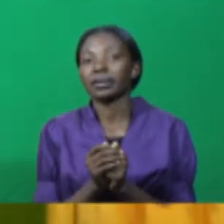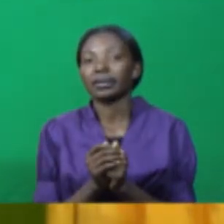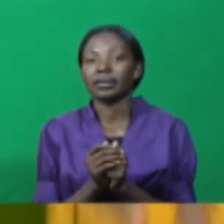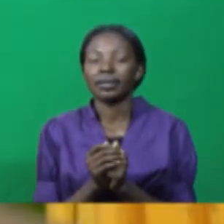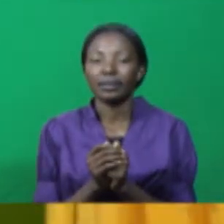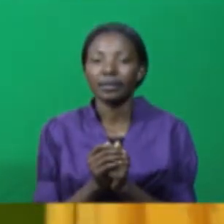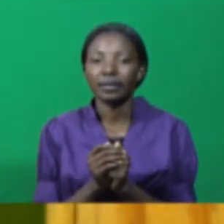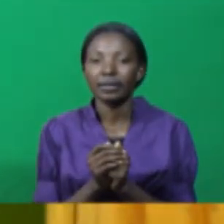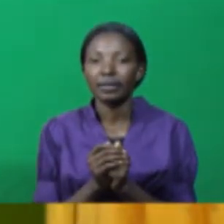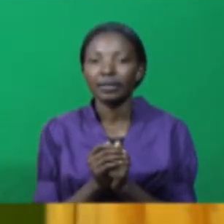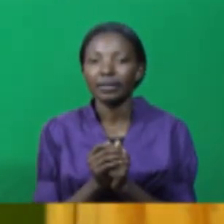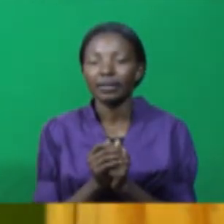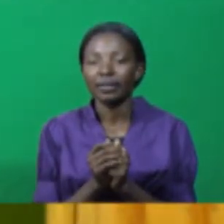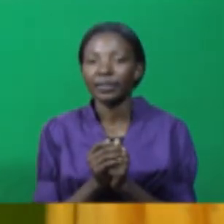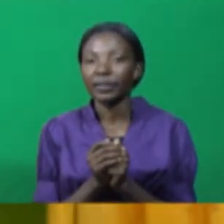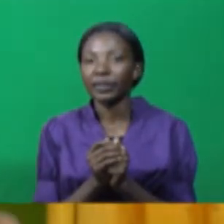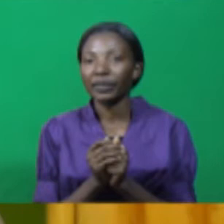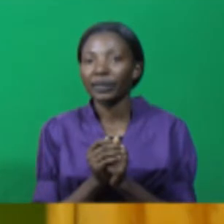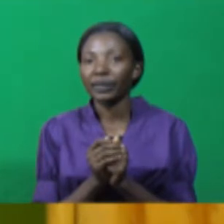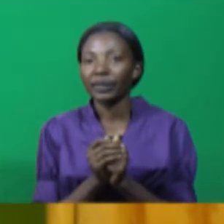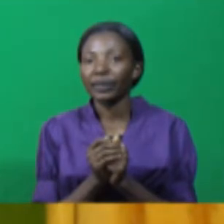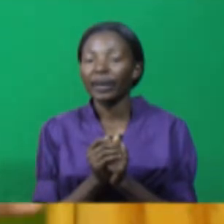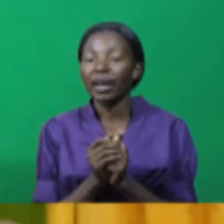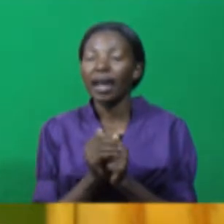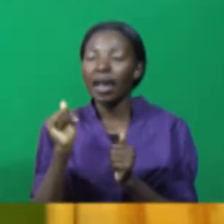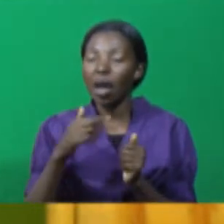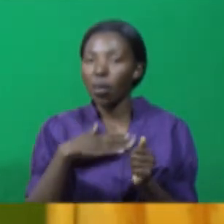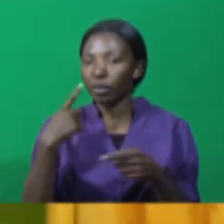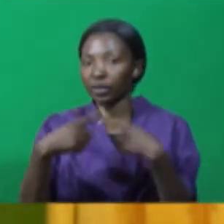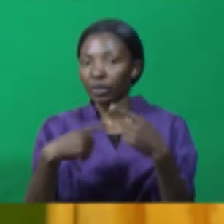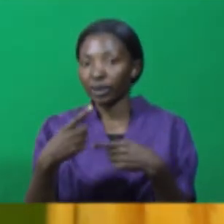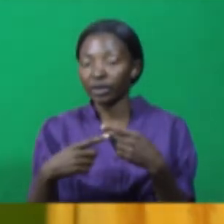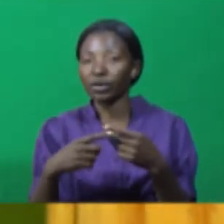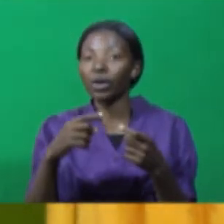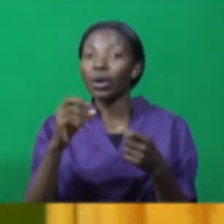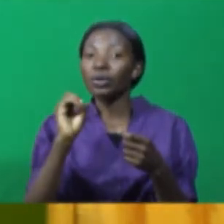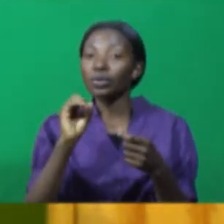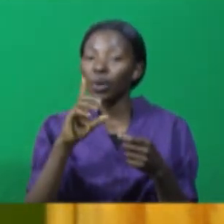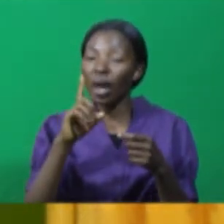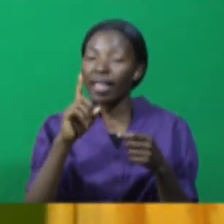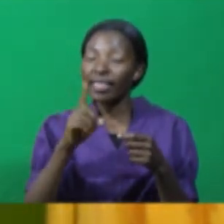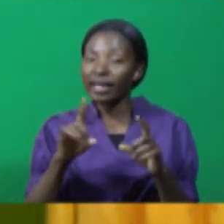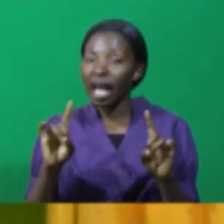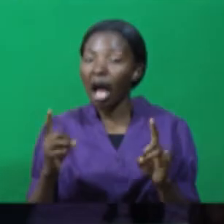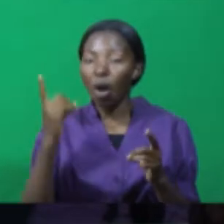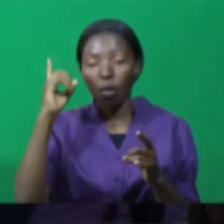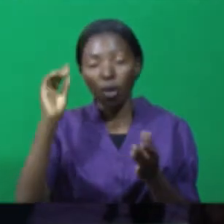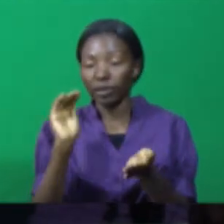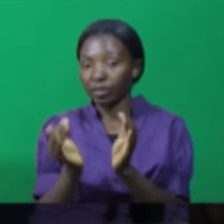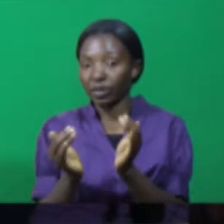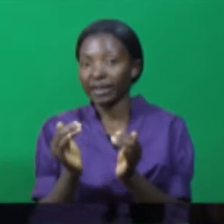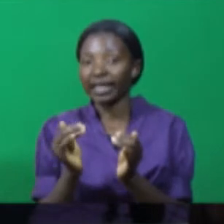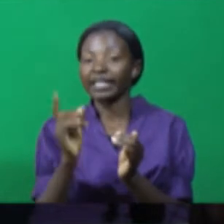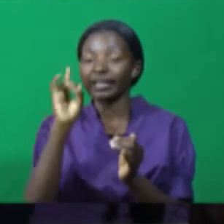nyaezi. Alright, it's okay, pastor. Alright, tuenda pambeni. Saka, ndoka chenge. Unoza hata kachenge